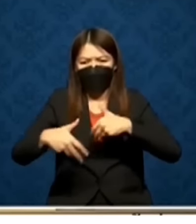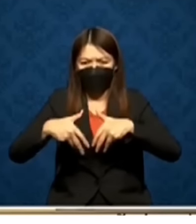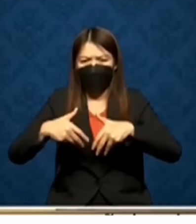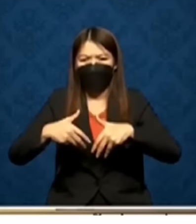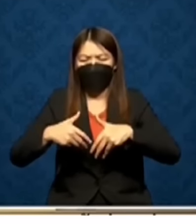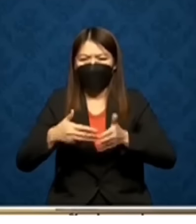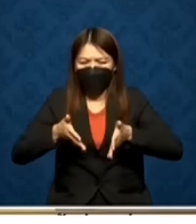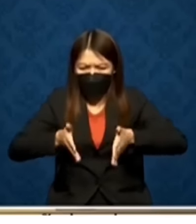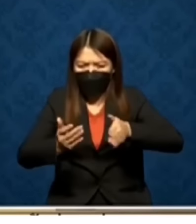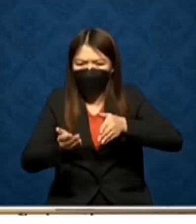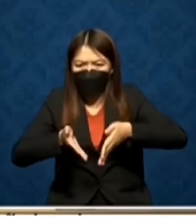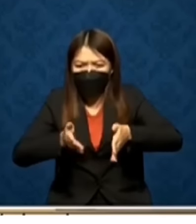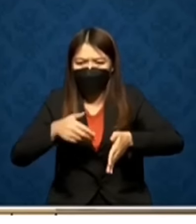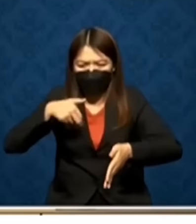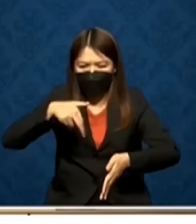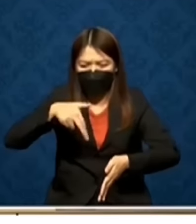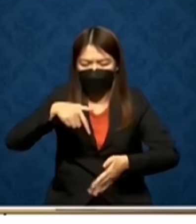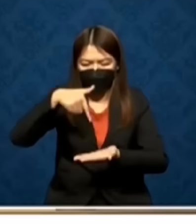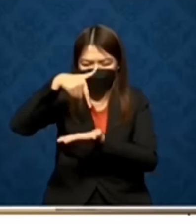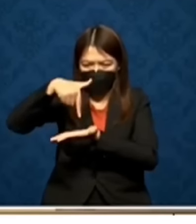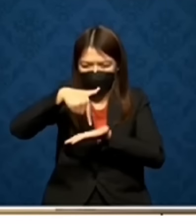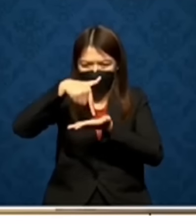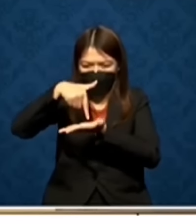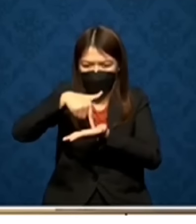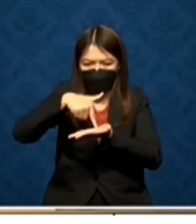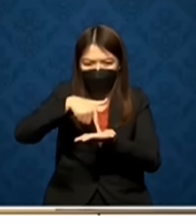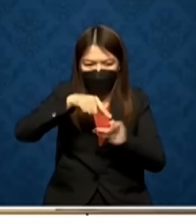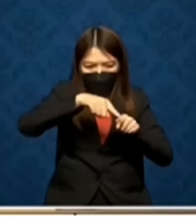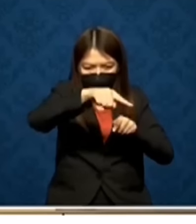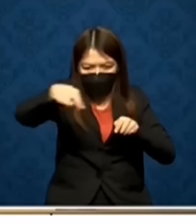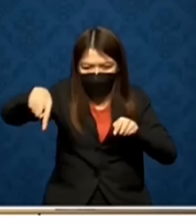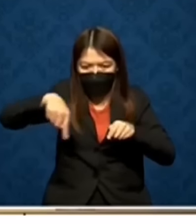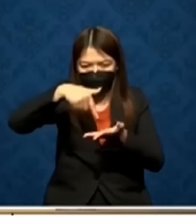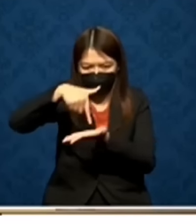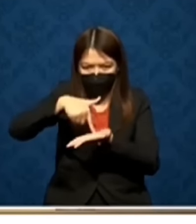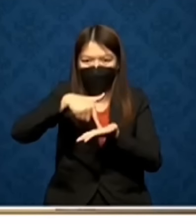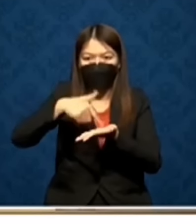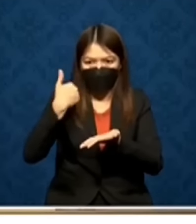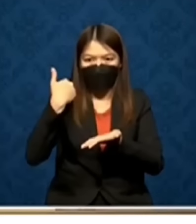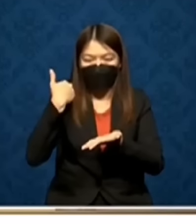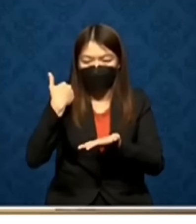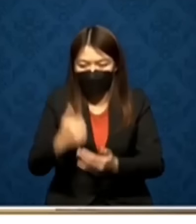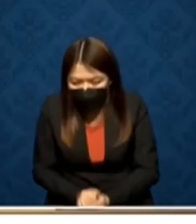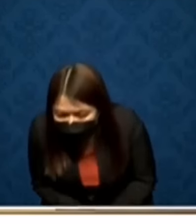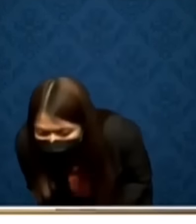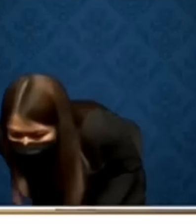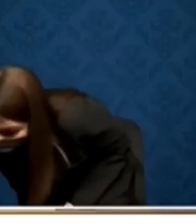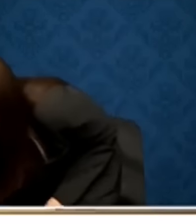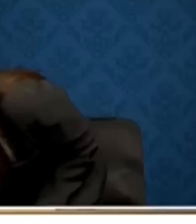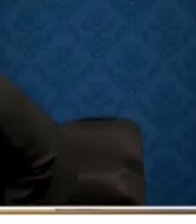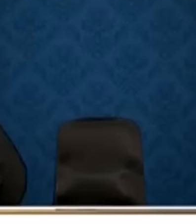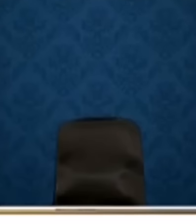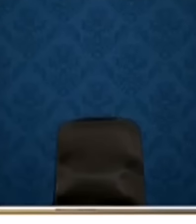ดินด้วยเท้าแล้วเอา GPS มาจับแล้วทำเป็นแผนที่ทุกคนไปชื่นชมมากว่าโอ้ประชา